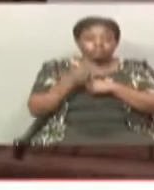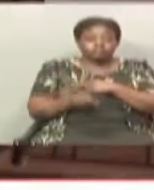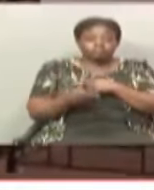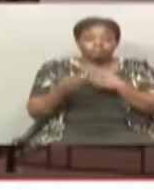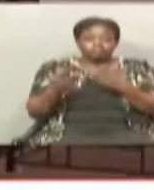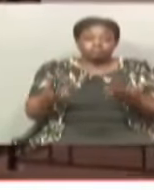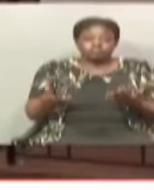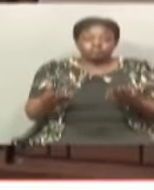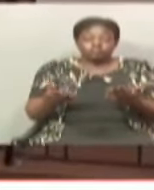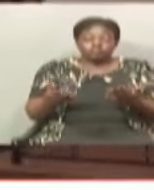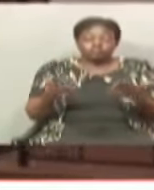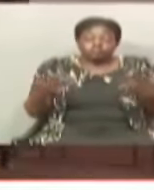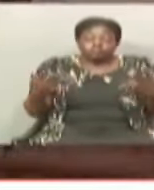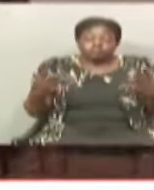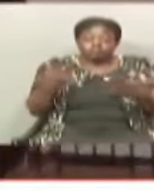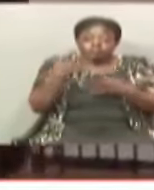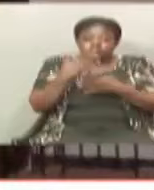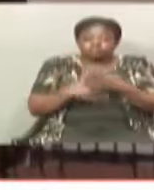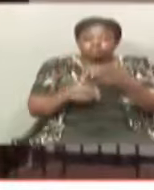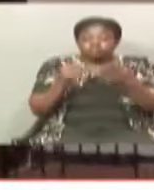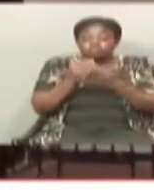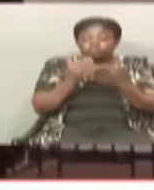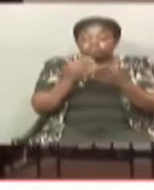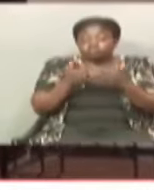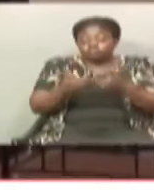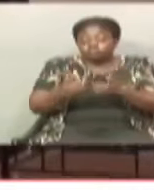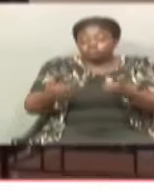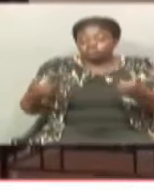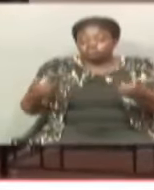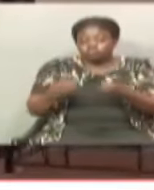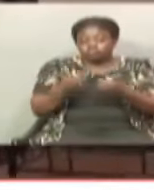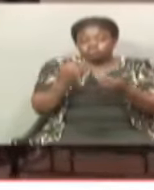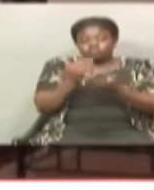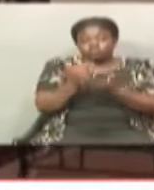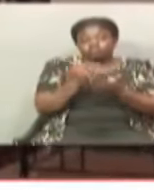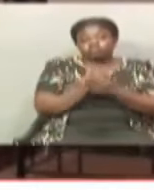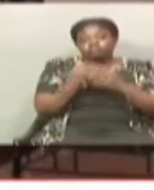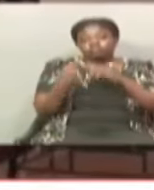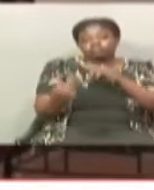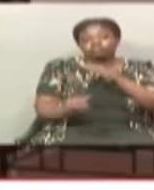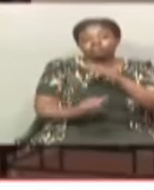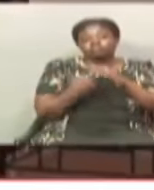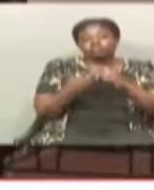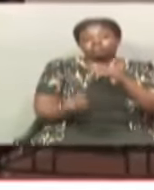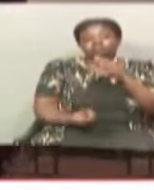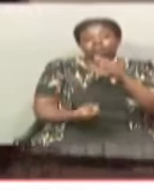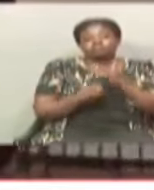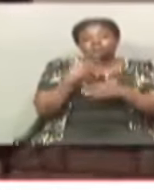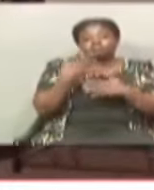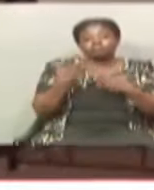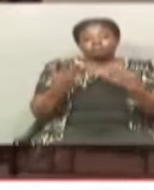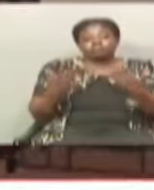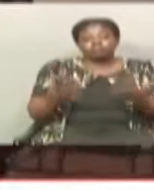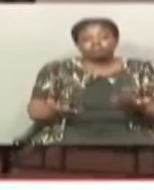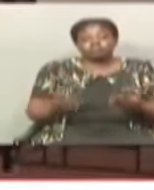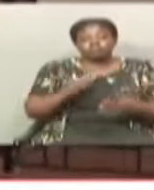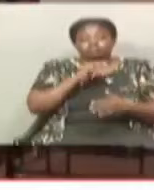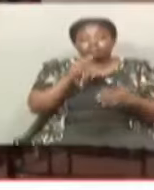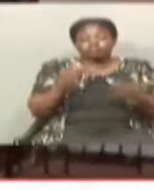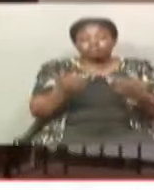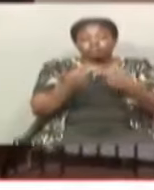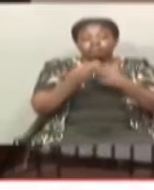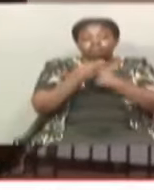tituyiwa musaayi kubanga twetemyemu olw'embeera etuleetedde okubeera nti baganda baffe